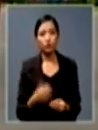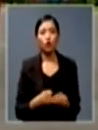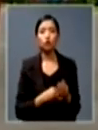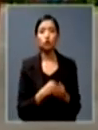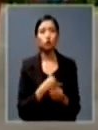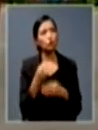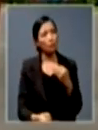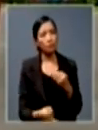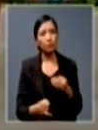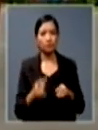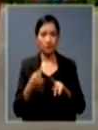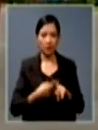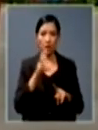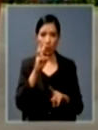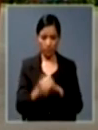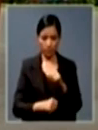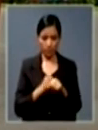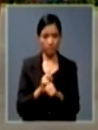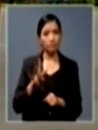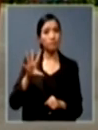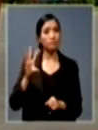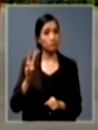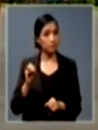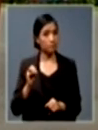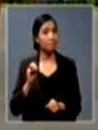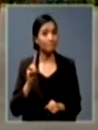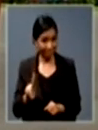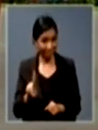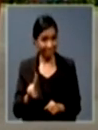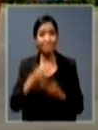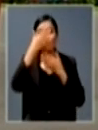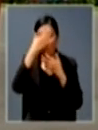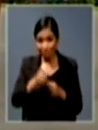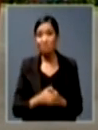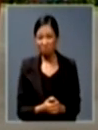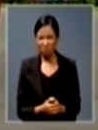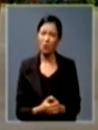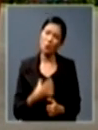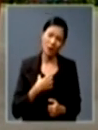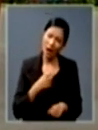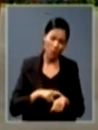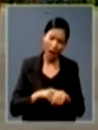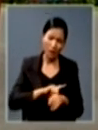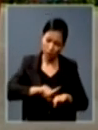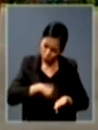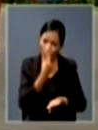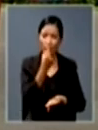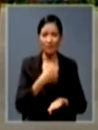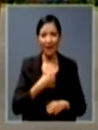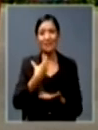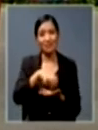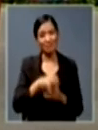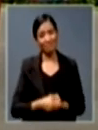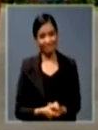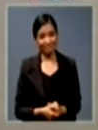นปี2561นะครับท่านผู้ชมครับ ค่ะแหมน่าสนใจทั้งนั้นเลย ม ี เวลาสักชั่วโมงนะมีหลายเรื่องนะเนี่ย แต่ว่าอีกเรื่องนึง